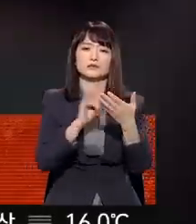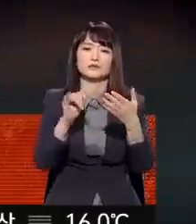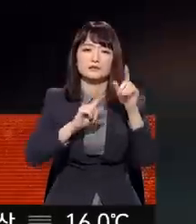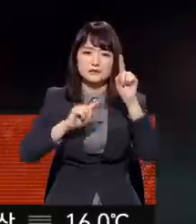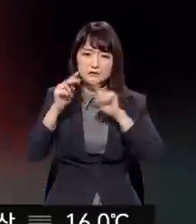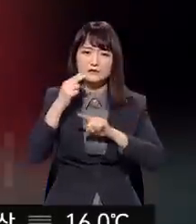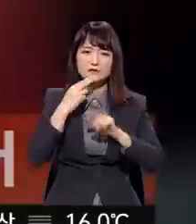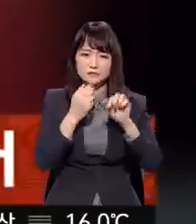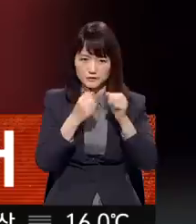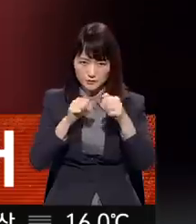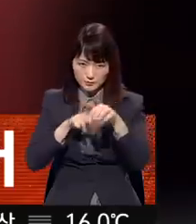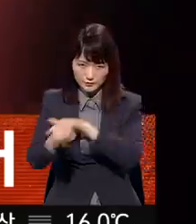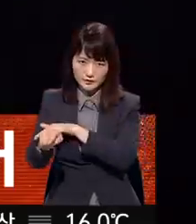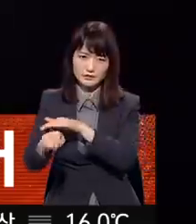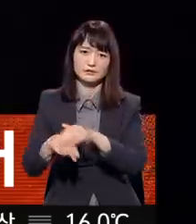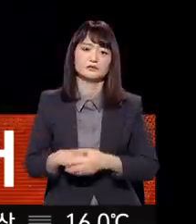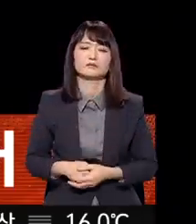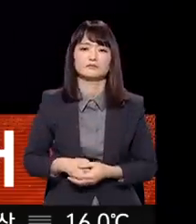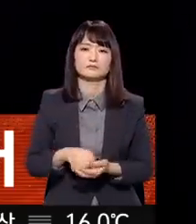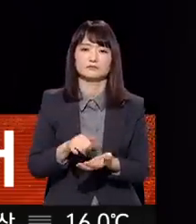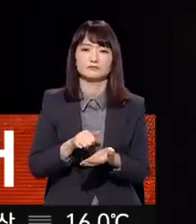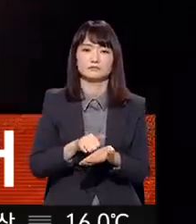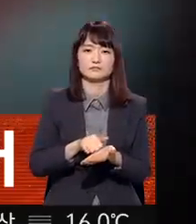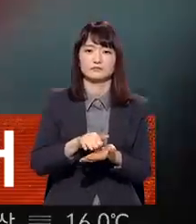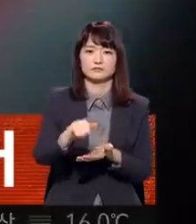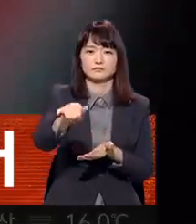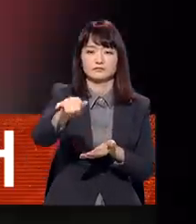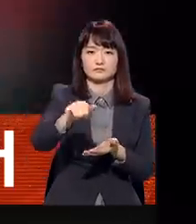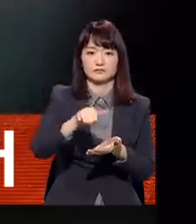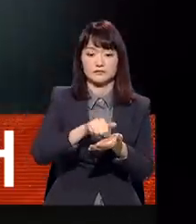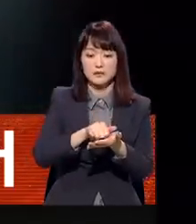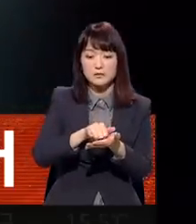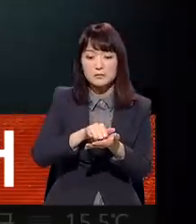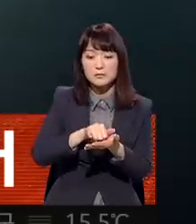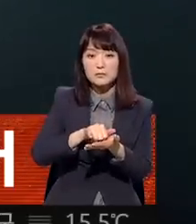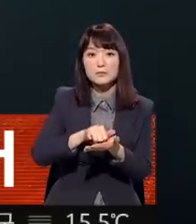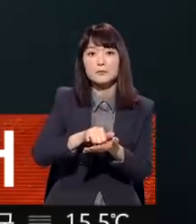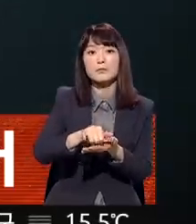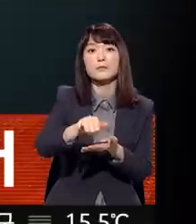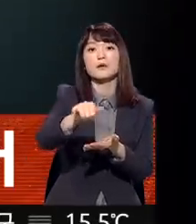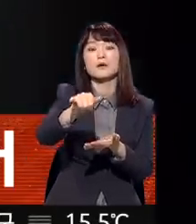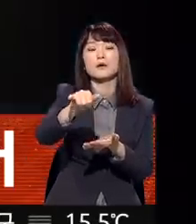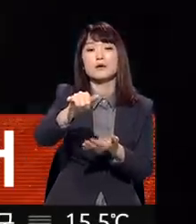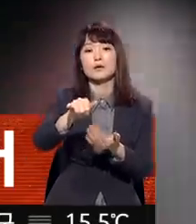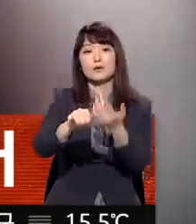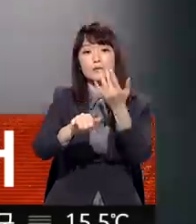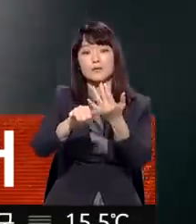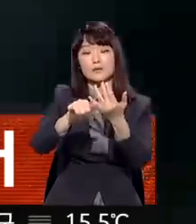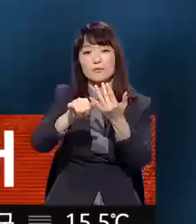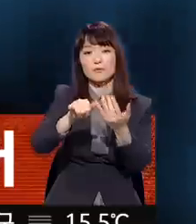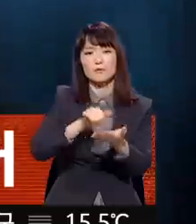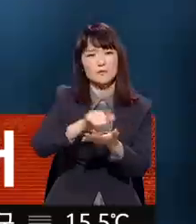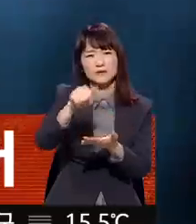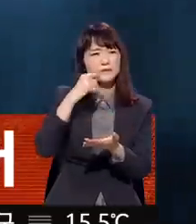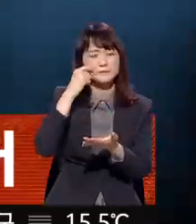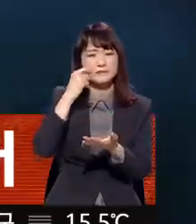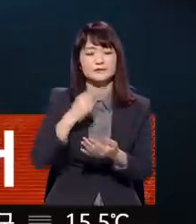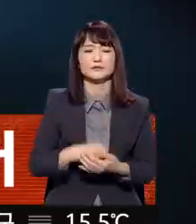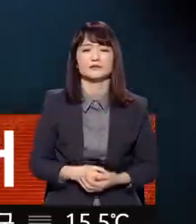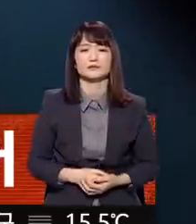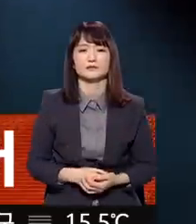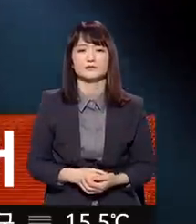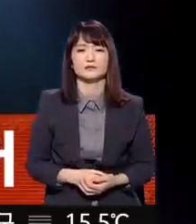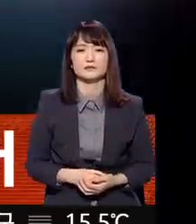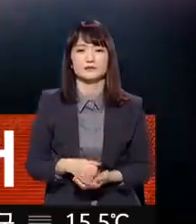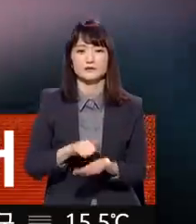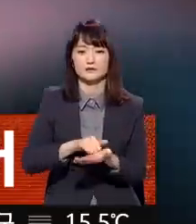부상 없이 대피할 수 있었다고 하는데요. 이 활주로에서 막 출발을 하려던 비행기가 이 화재로 결국 뜨지 못했다고 합니다. 아, 하늘에 있었던 건